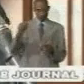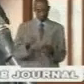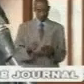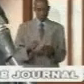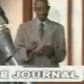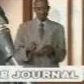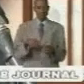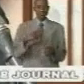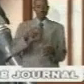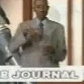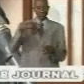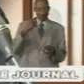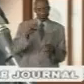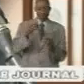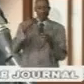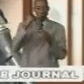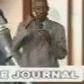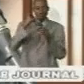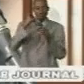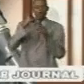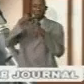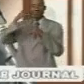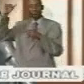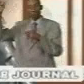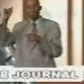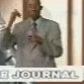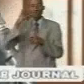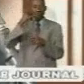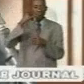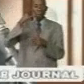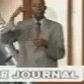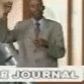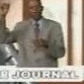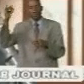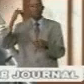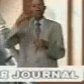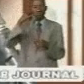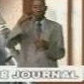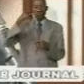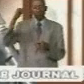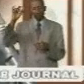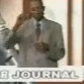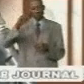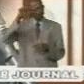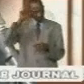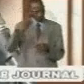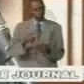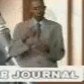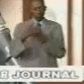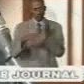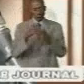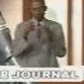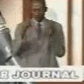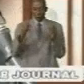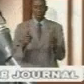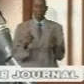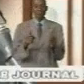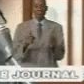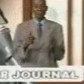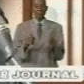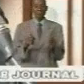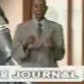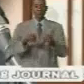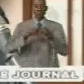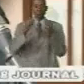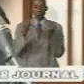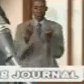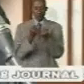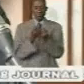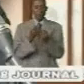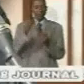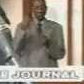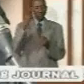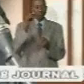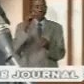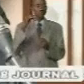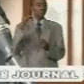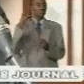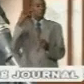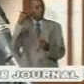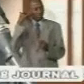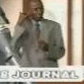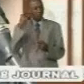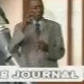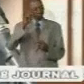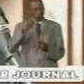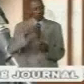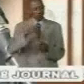vont avoir besoin des capacités. Bon, il faut absolument que ce travail puisse être fait. Il s'agit d'un sommet